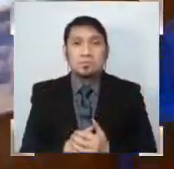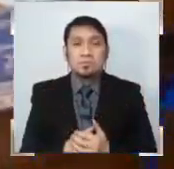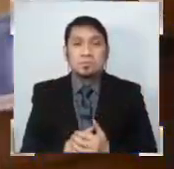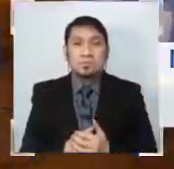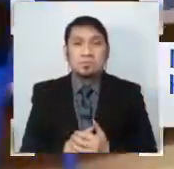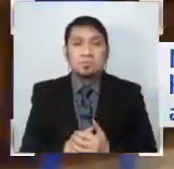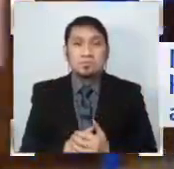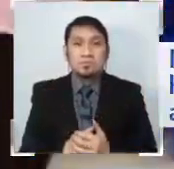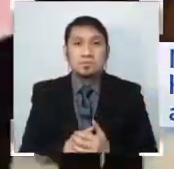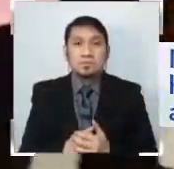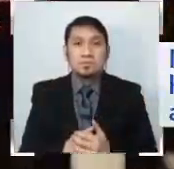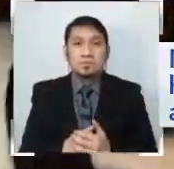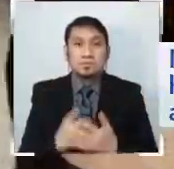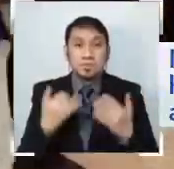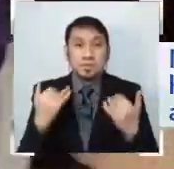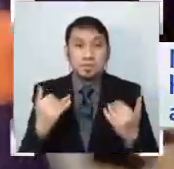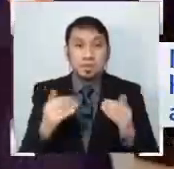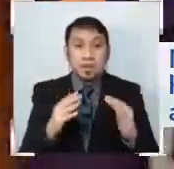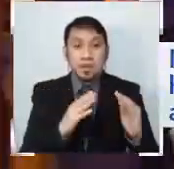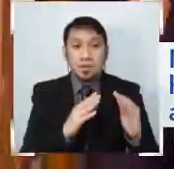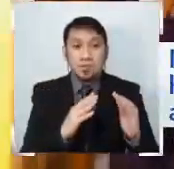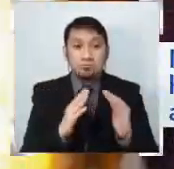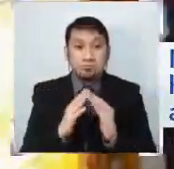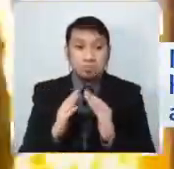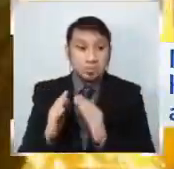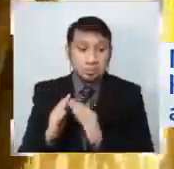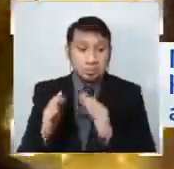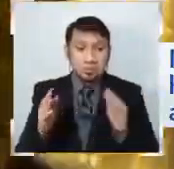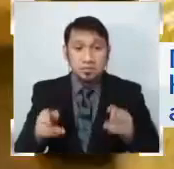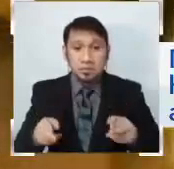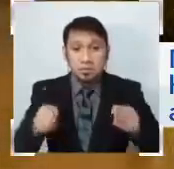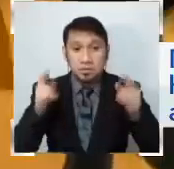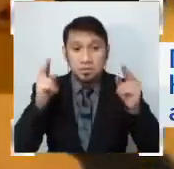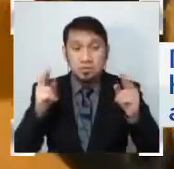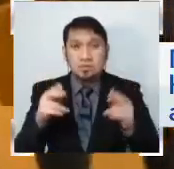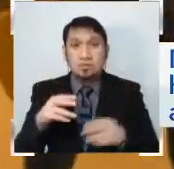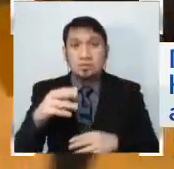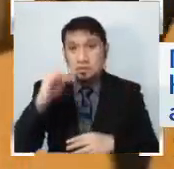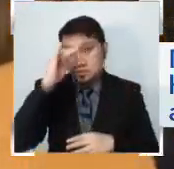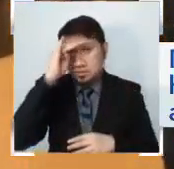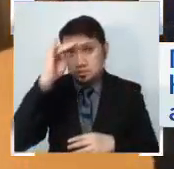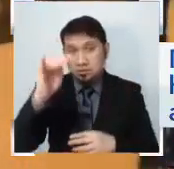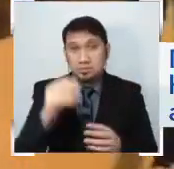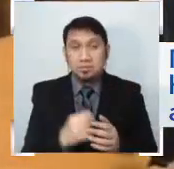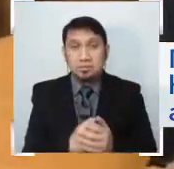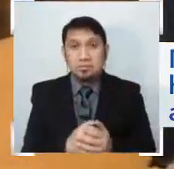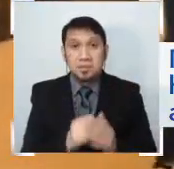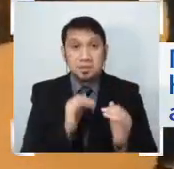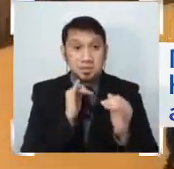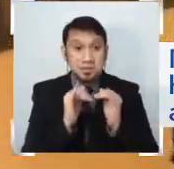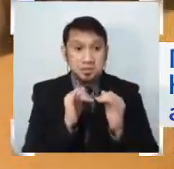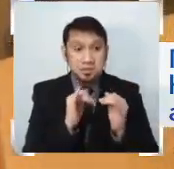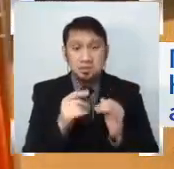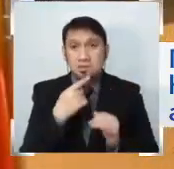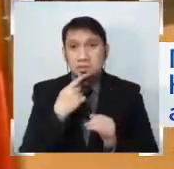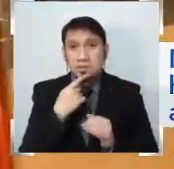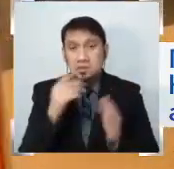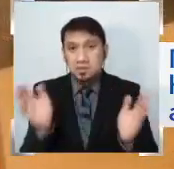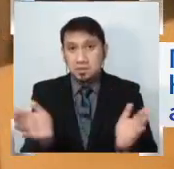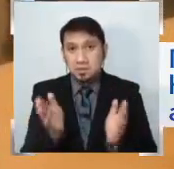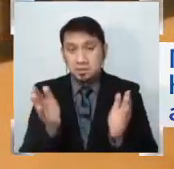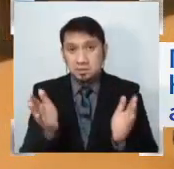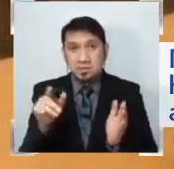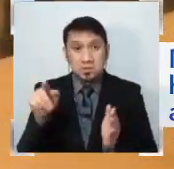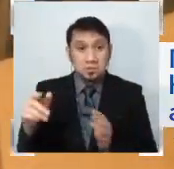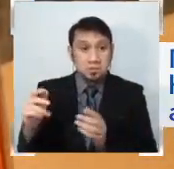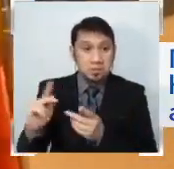Nasa City Hall naman para sa mga aktibidad panlunsod si Manila Mayor Isko Moreno. Sa isang pahayag, hinikayat nila ni Dr. Willie Ong ang